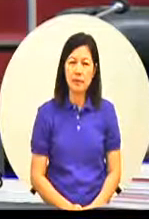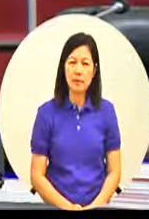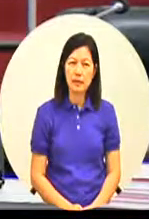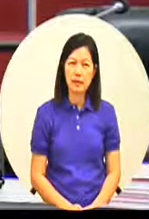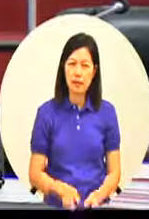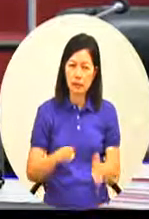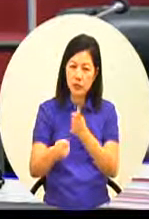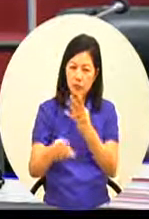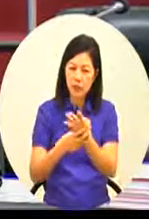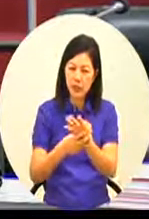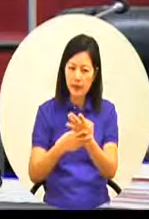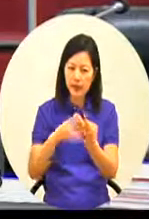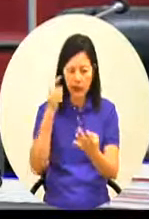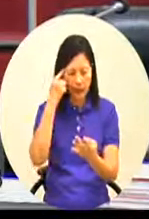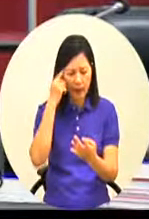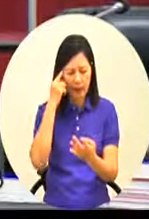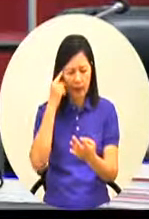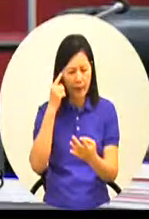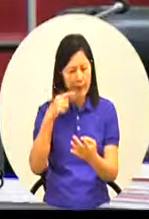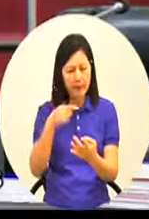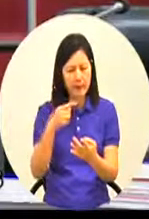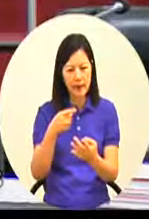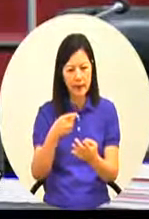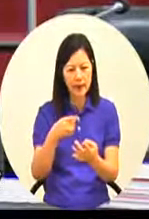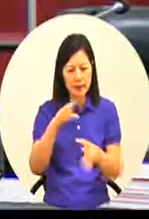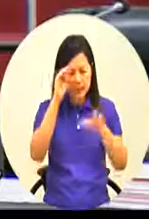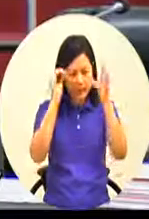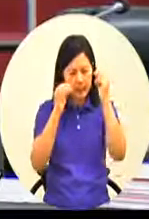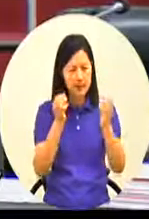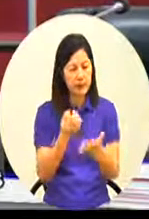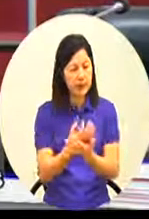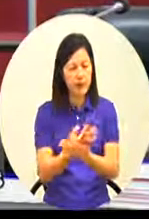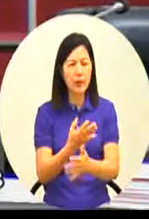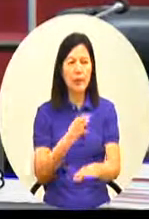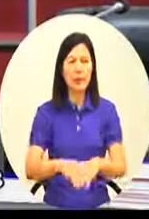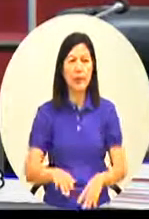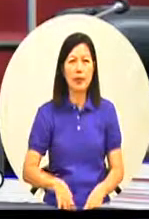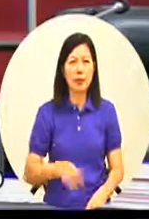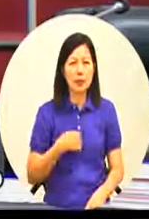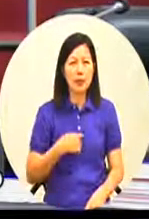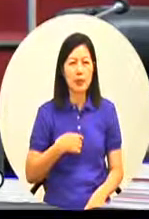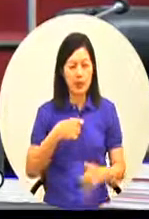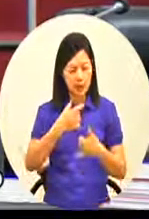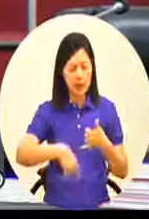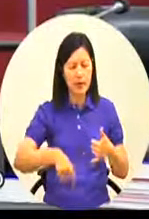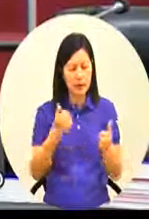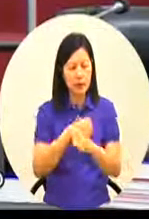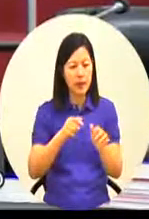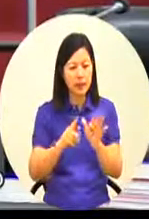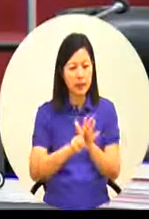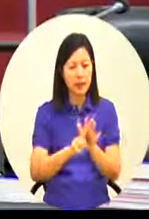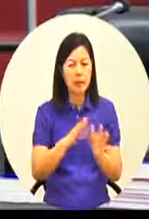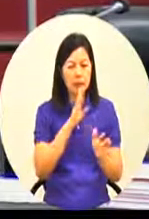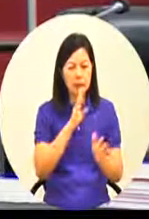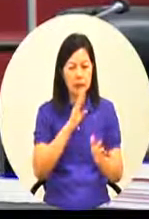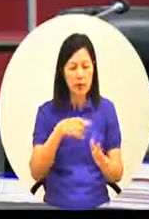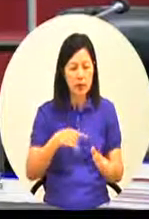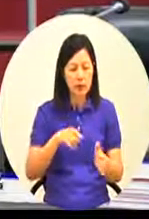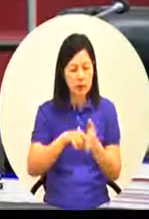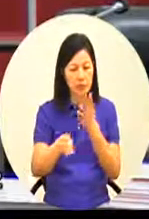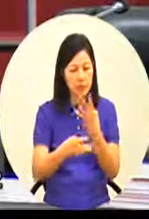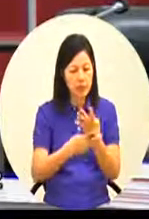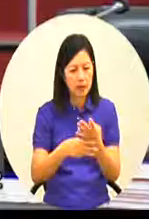专业认知可能不足。其实包括我自己身为代表，也许我这样子的专业认知都不足，我可能不知